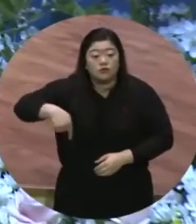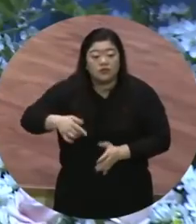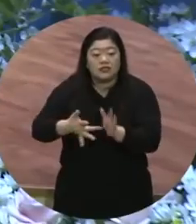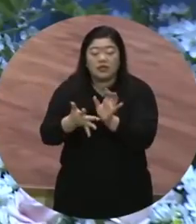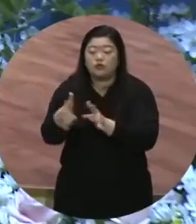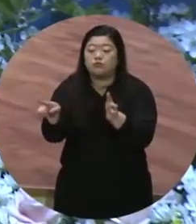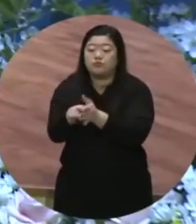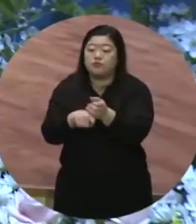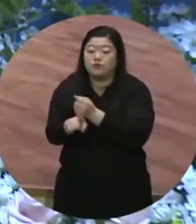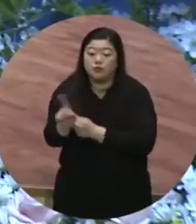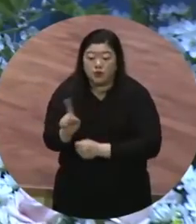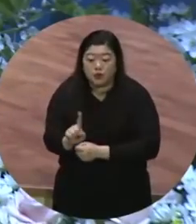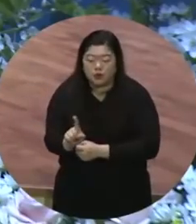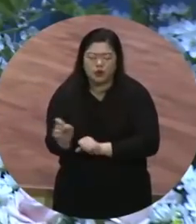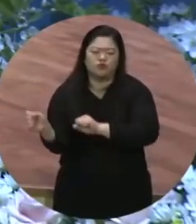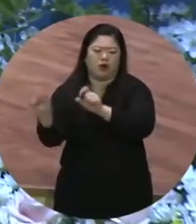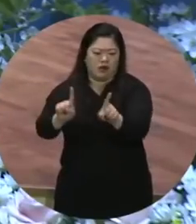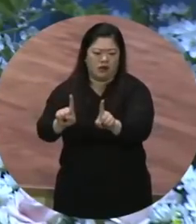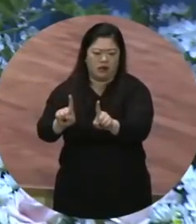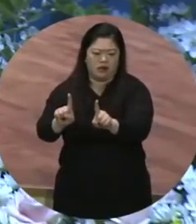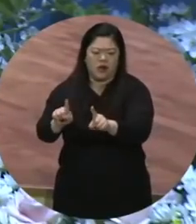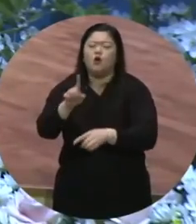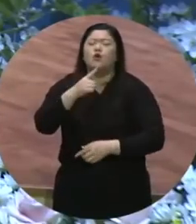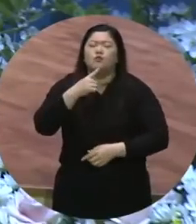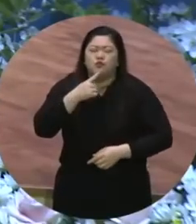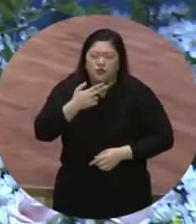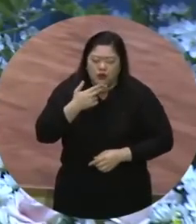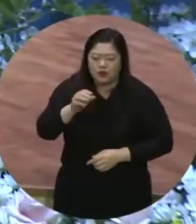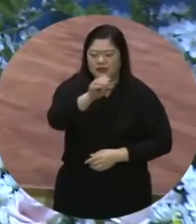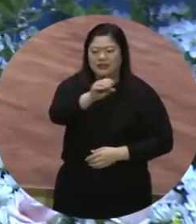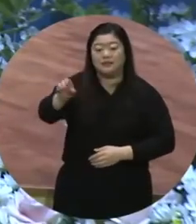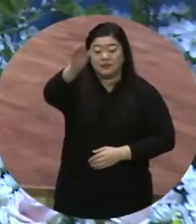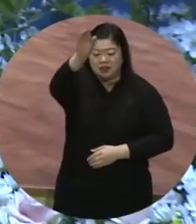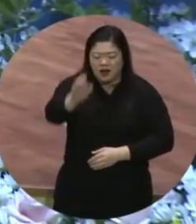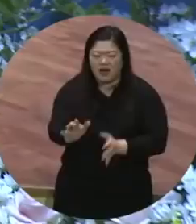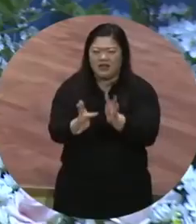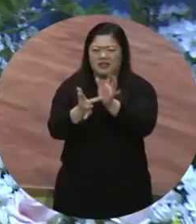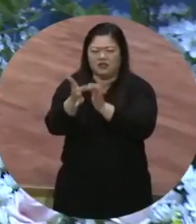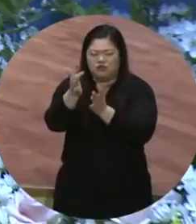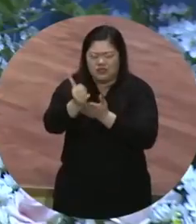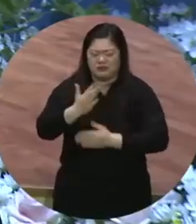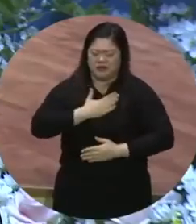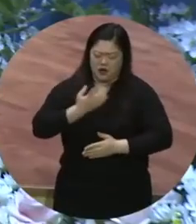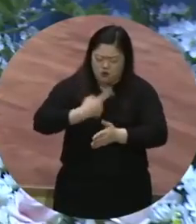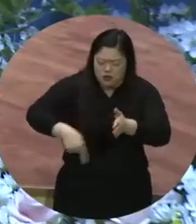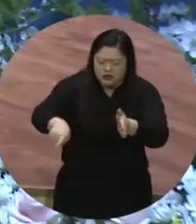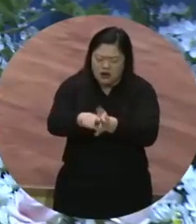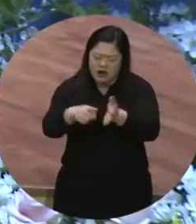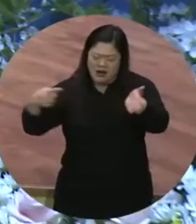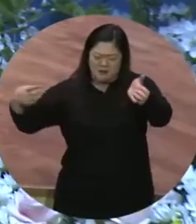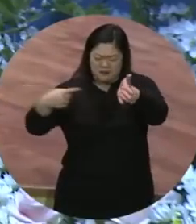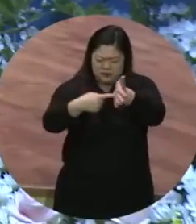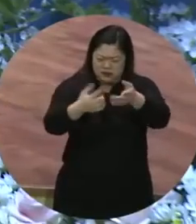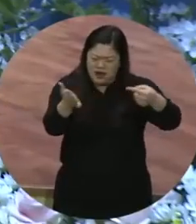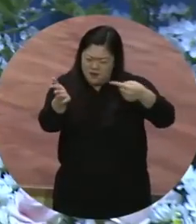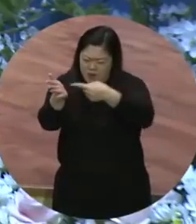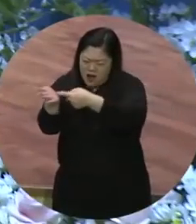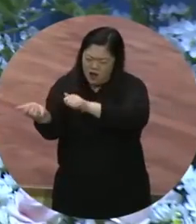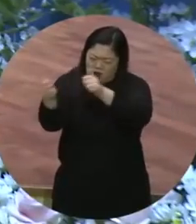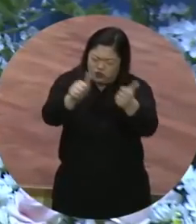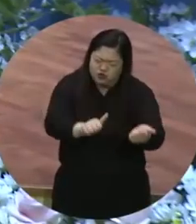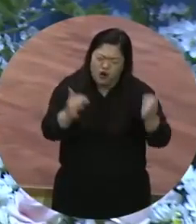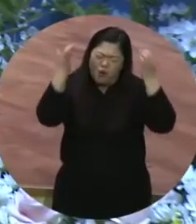때문입니다. 십자가도 중요하지만 십자가는 우리 죄를 사하고 또 뭡니까? 부활은 우리에게 영원한 생명을 주셨다.